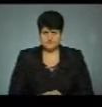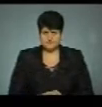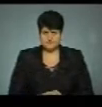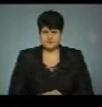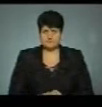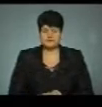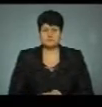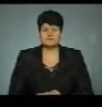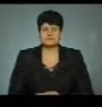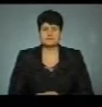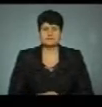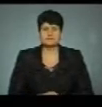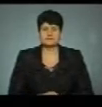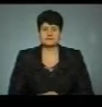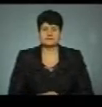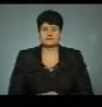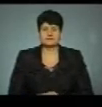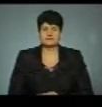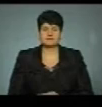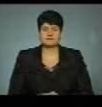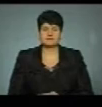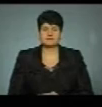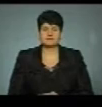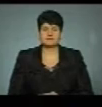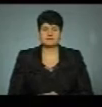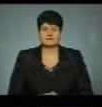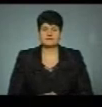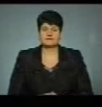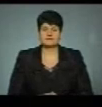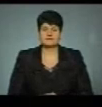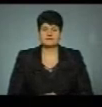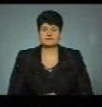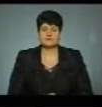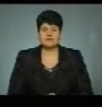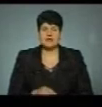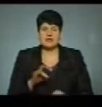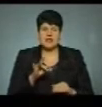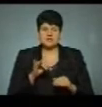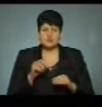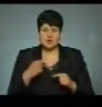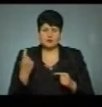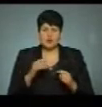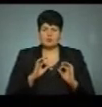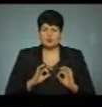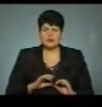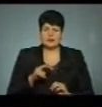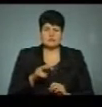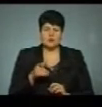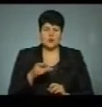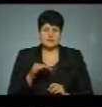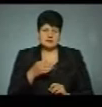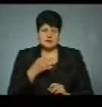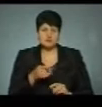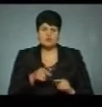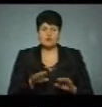Андрій Бодак, новини на Суспільному, Тернопіль. Речниця обласної прокуратури Леся Гурецька сказала, що